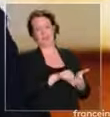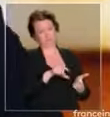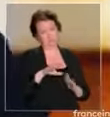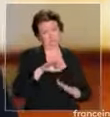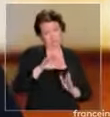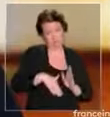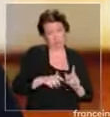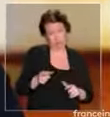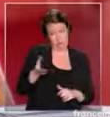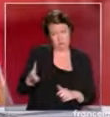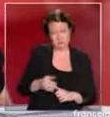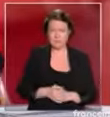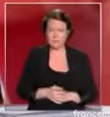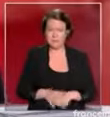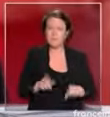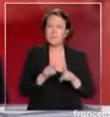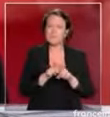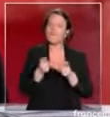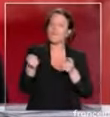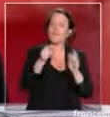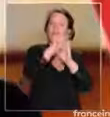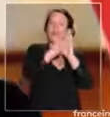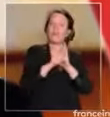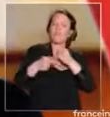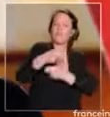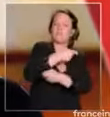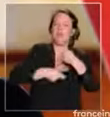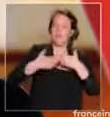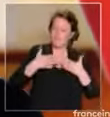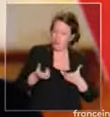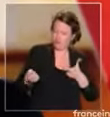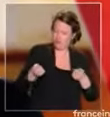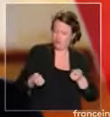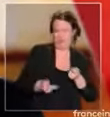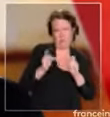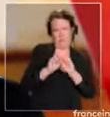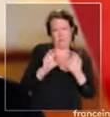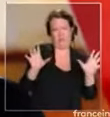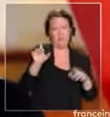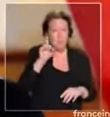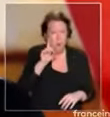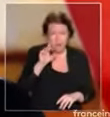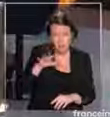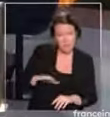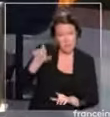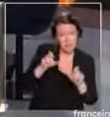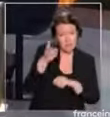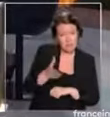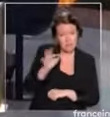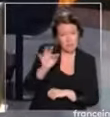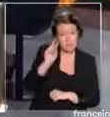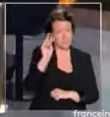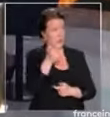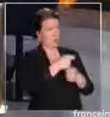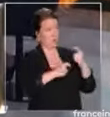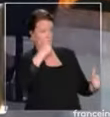une mondialisation dont le peuple voit bien que la brutalité et l'aveuglément déstabilisent l'économie française le bon